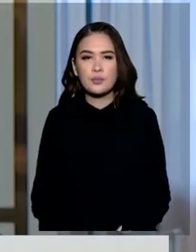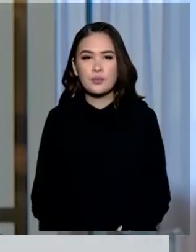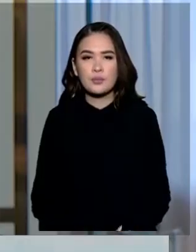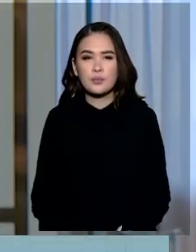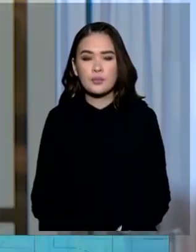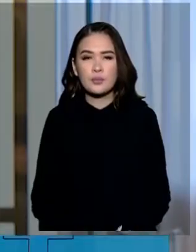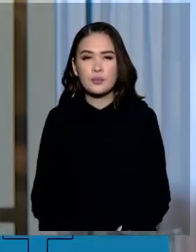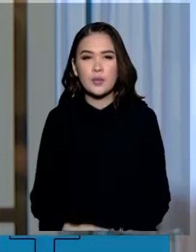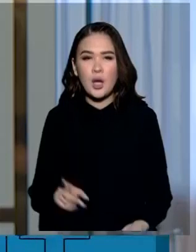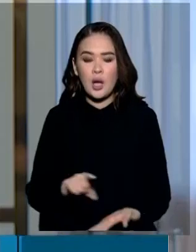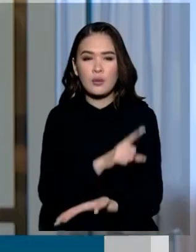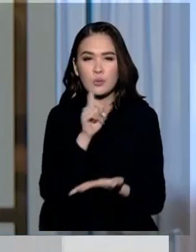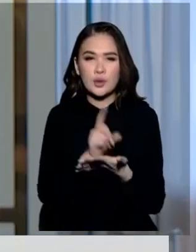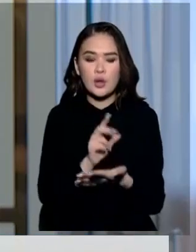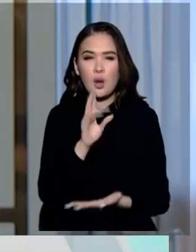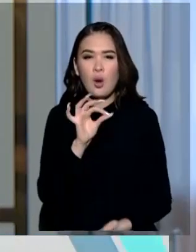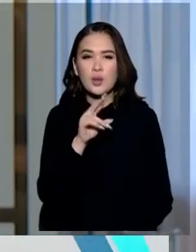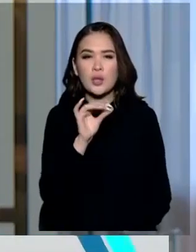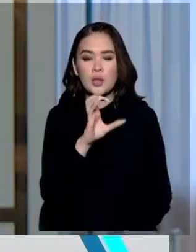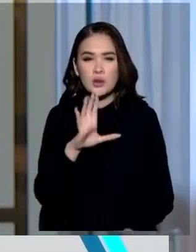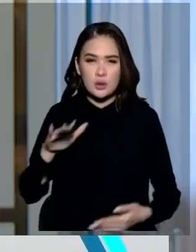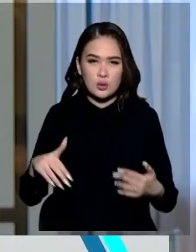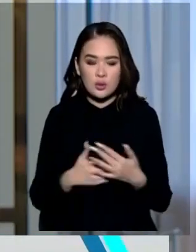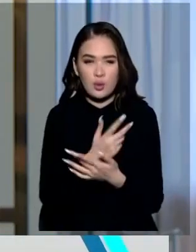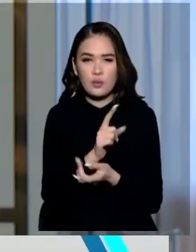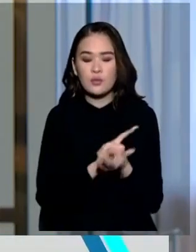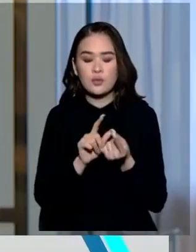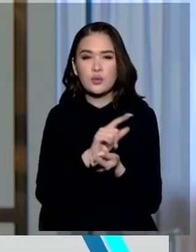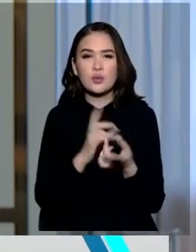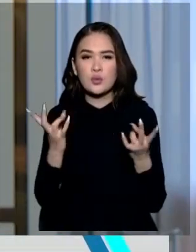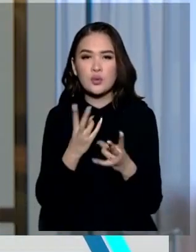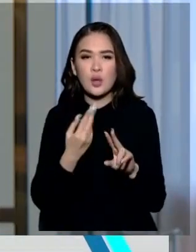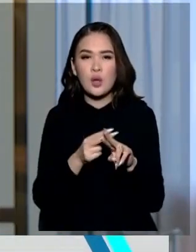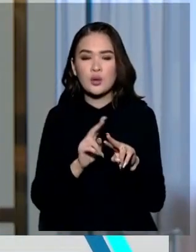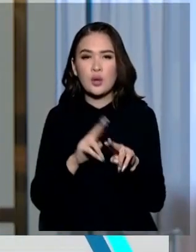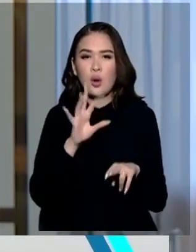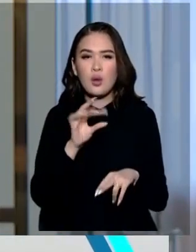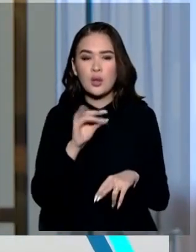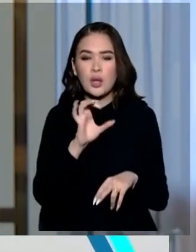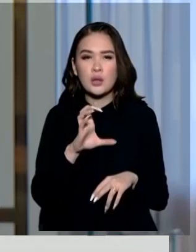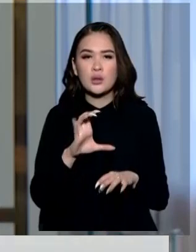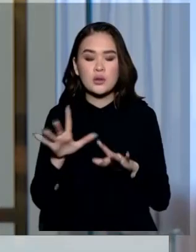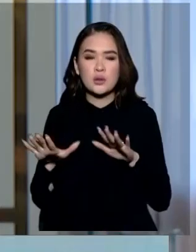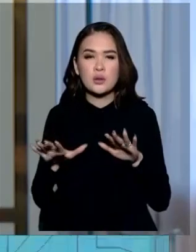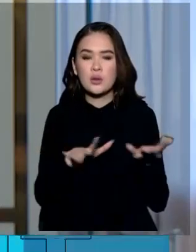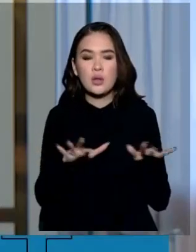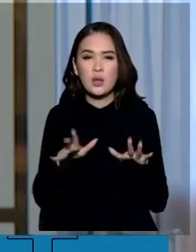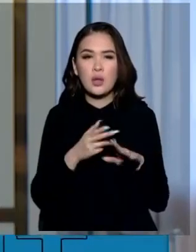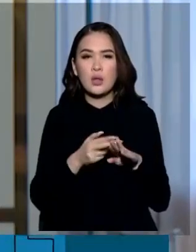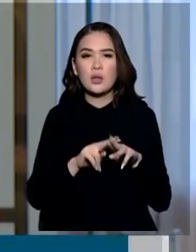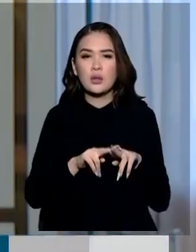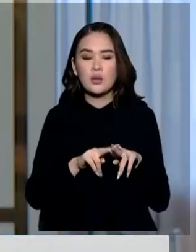Әлбетте, кодекс жаңаруды қажет етеді. Өйткені кодекстің құрылымдық